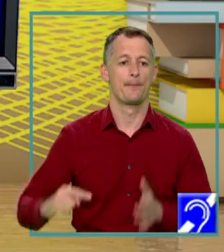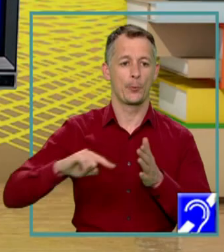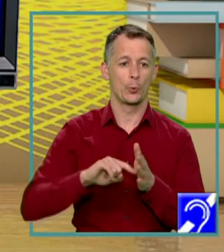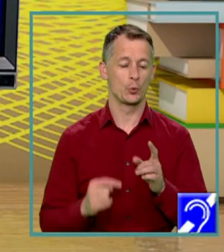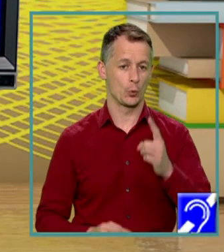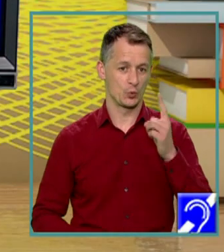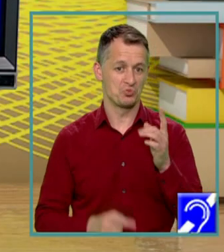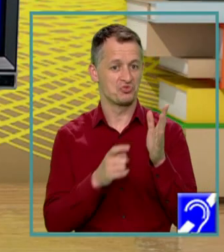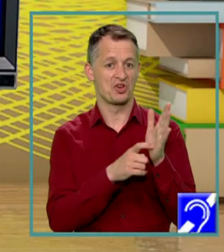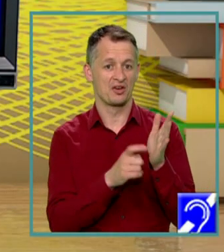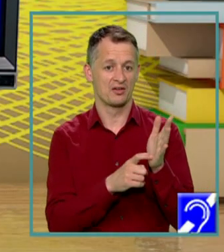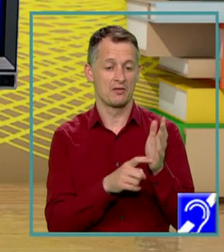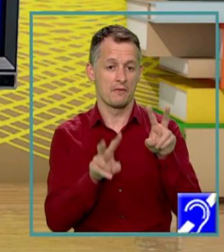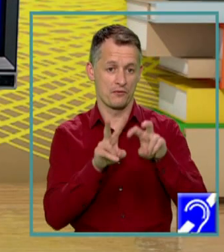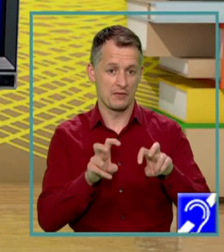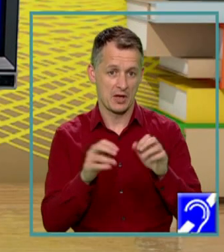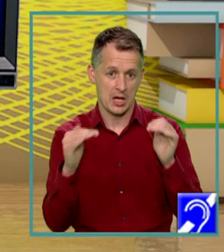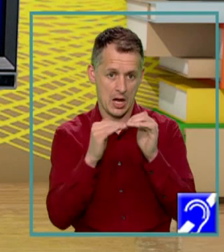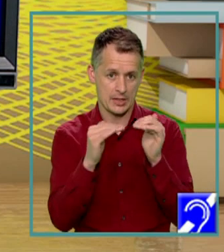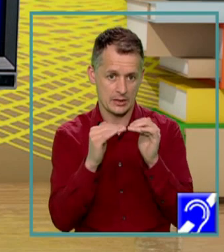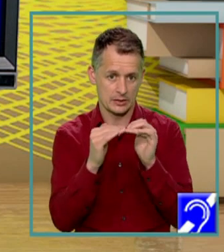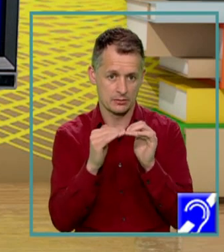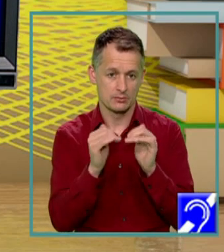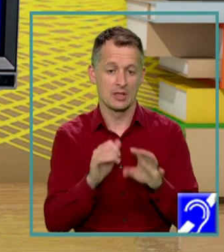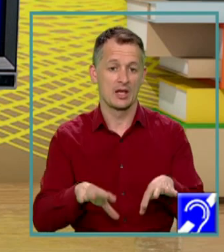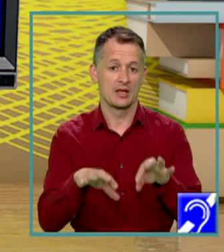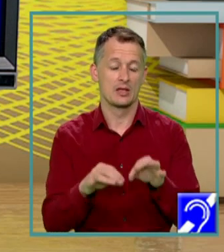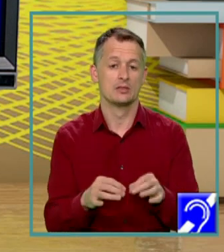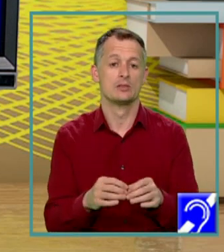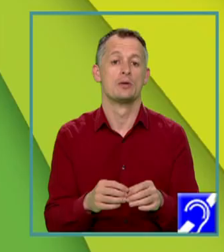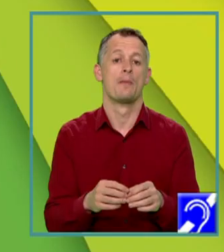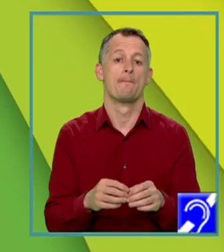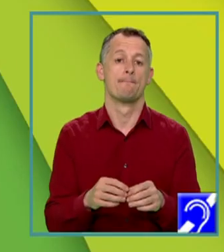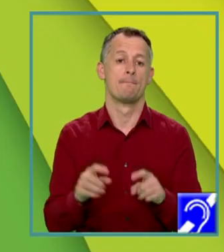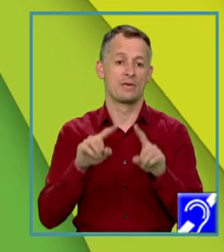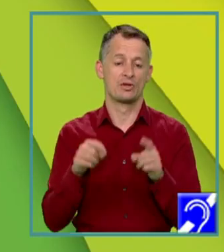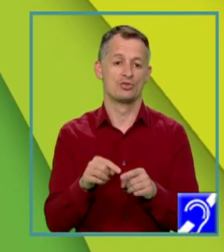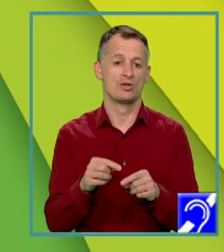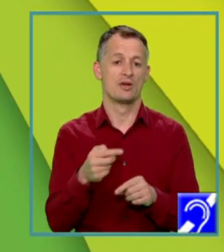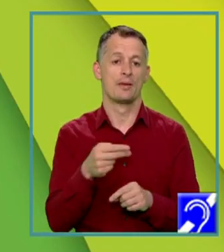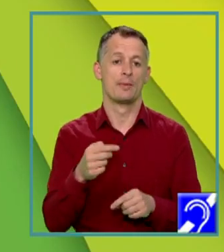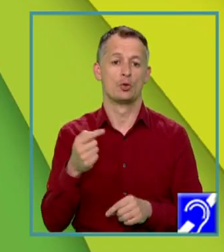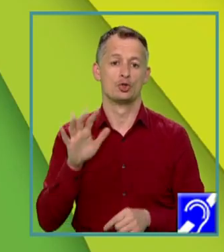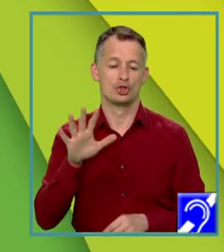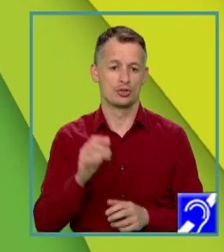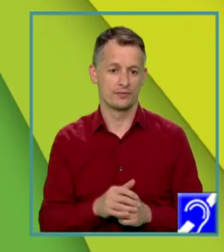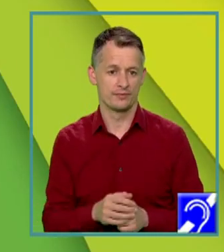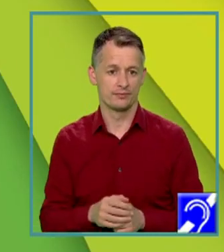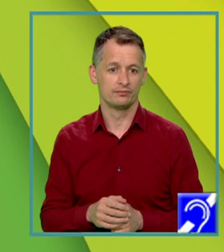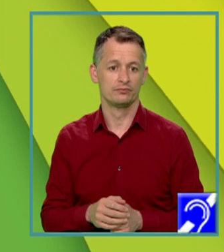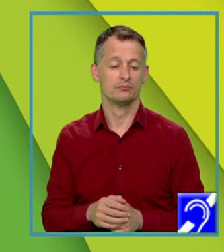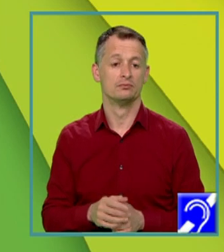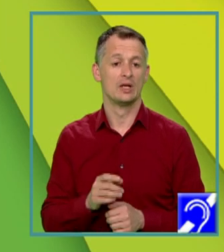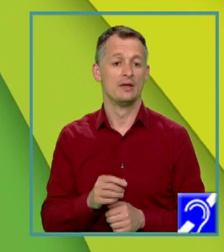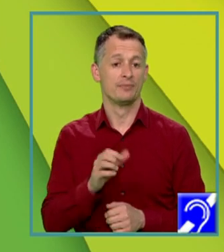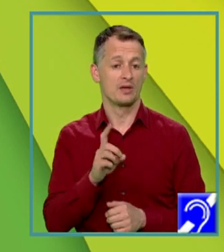1 se cere verificarea legalității determinantul matricei a egal cu minus 5 avem determinantul matricei